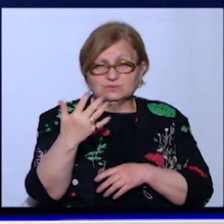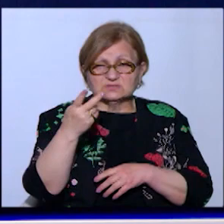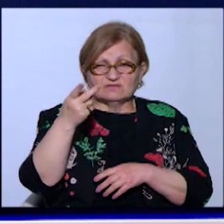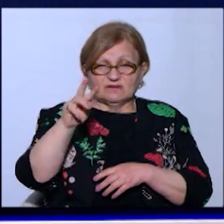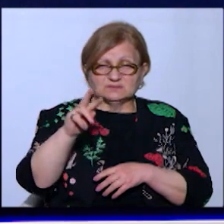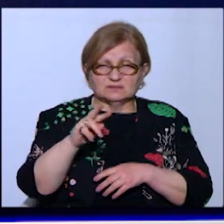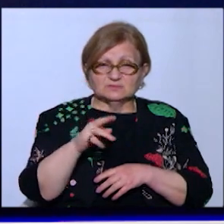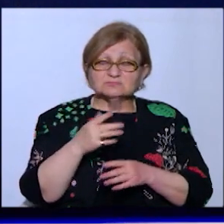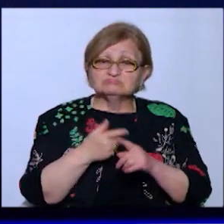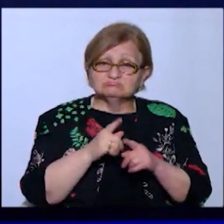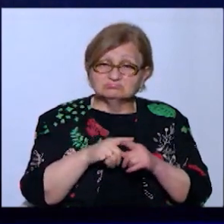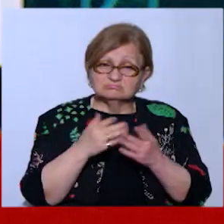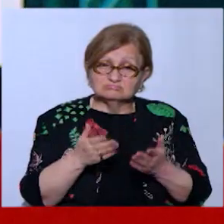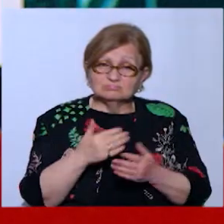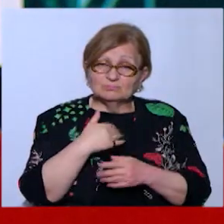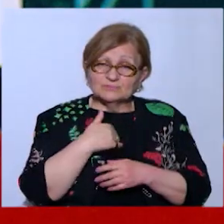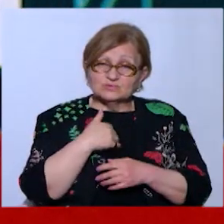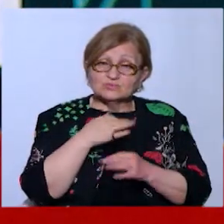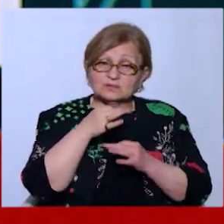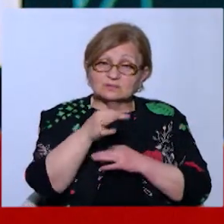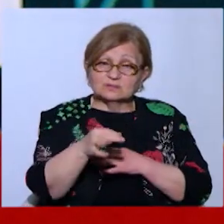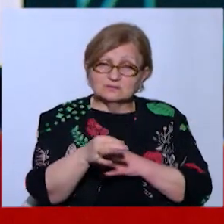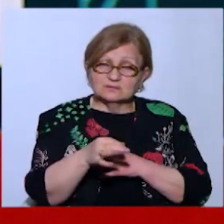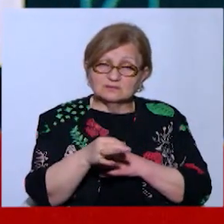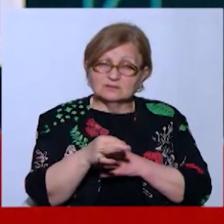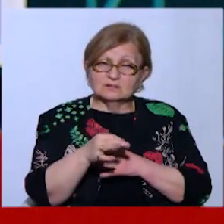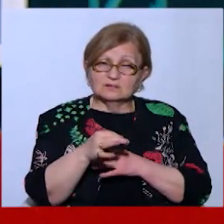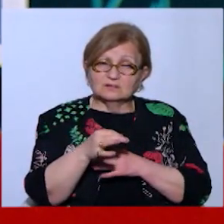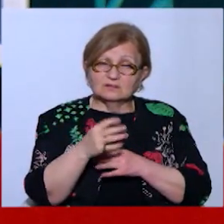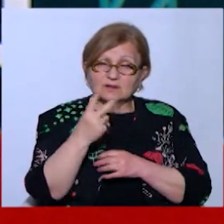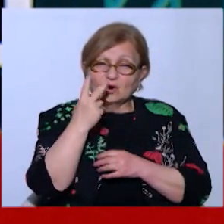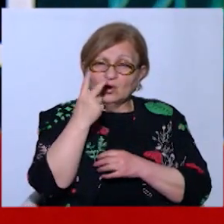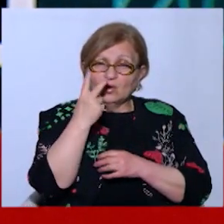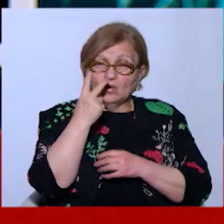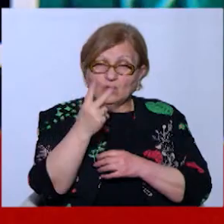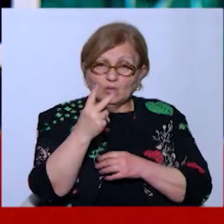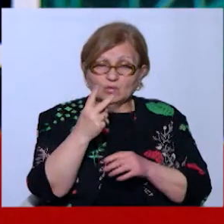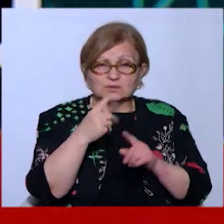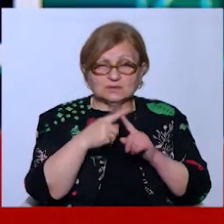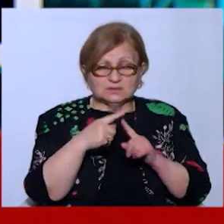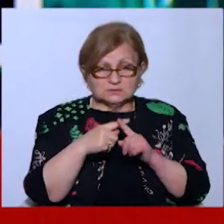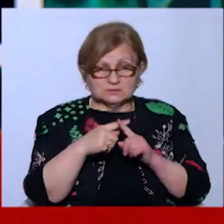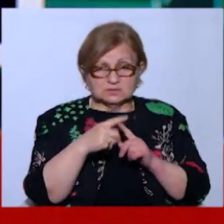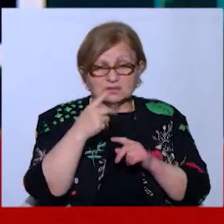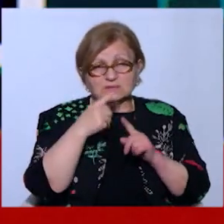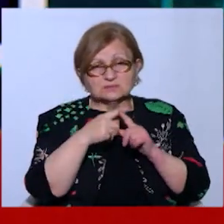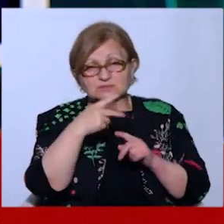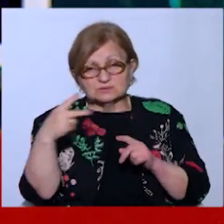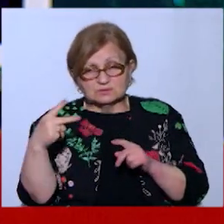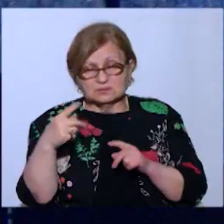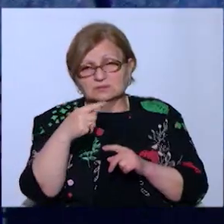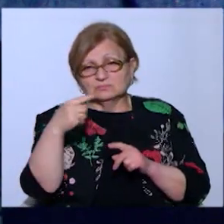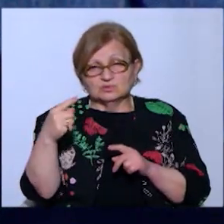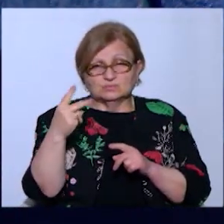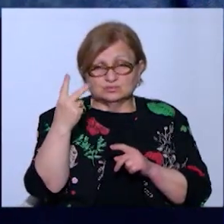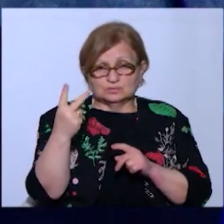კვადრატს. მაშასადამე ჩვენი ამონახსნები მიიღება აი ესეთი 2x x უდრის -